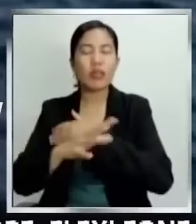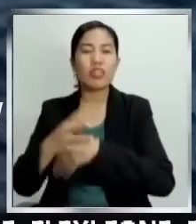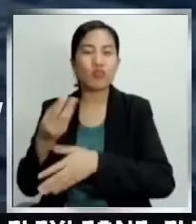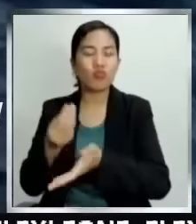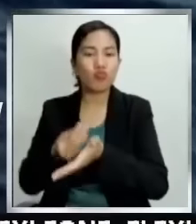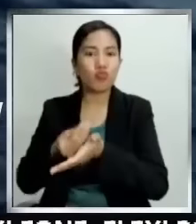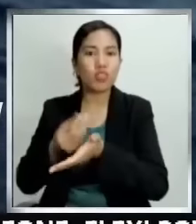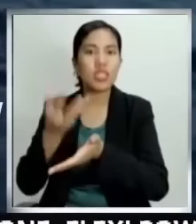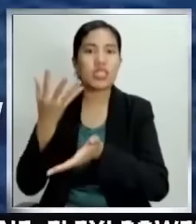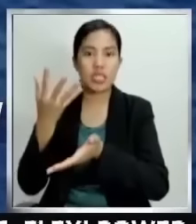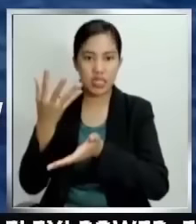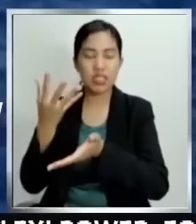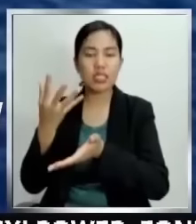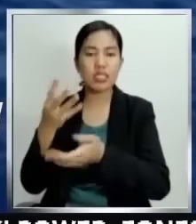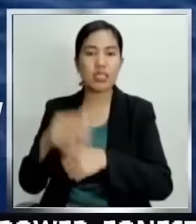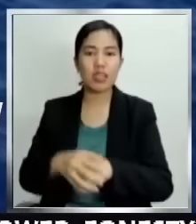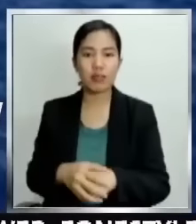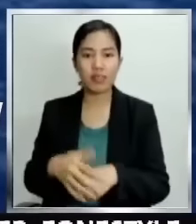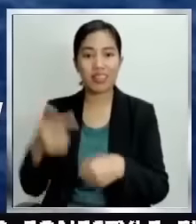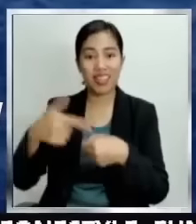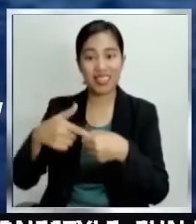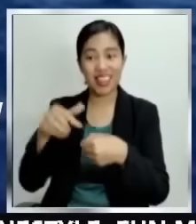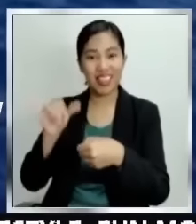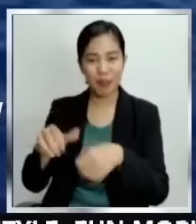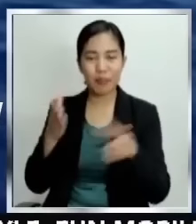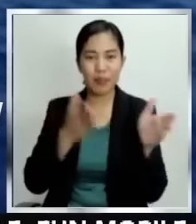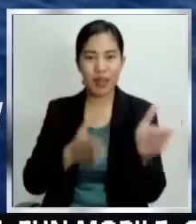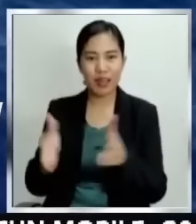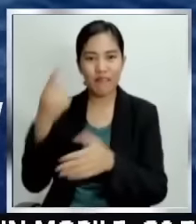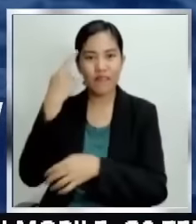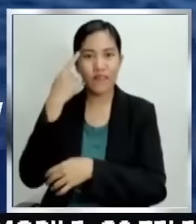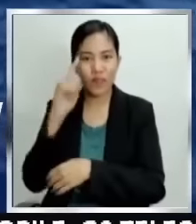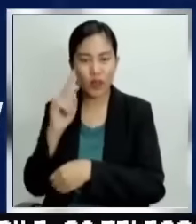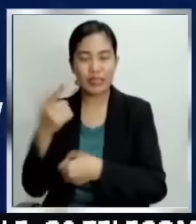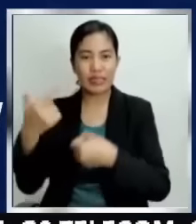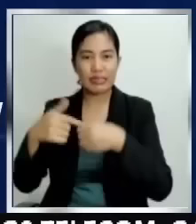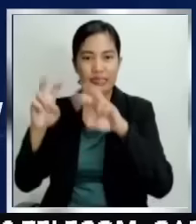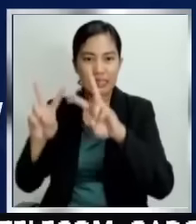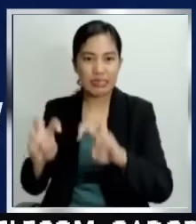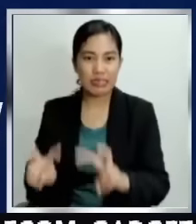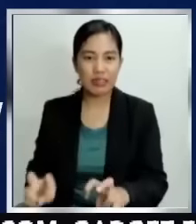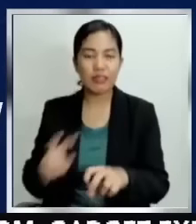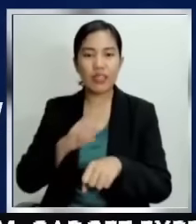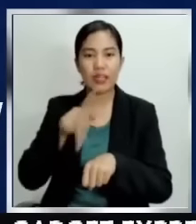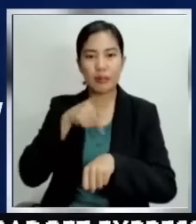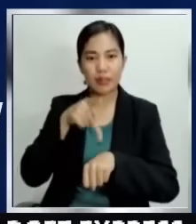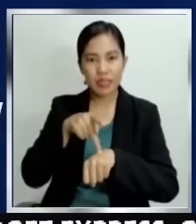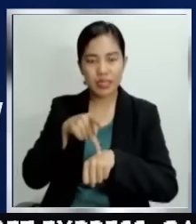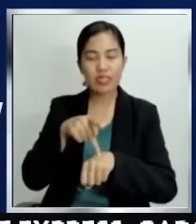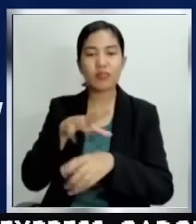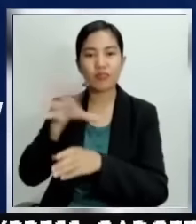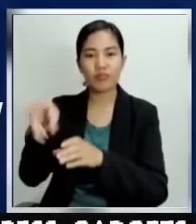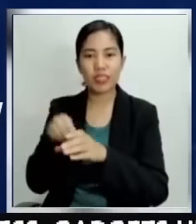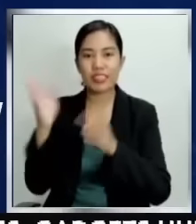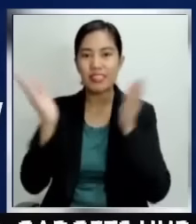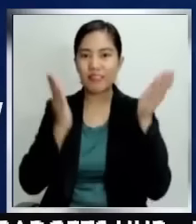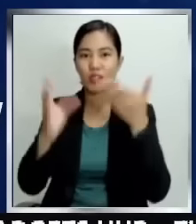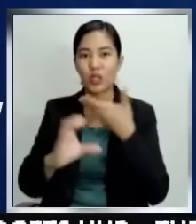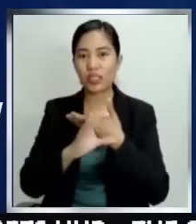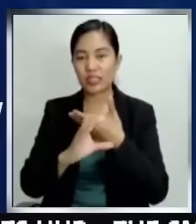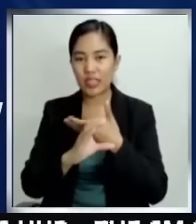sa pinaplanong lugar para sa isang major gas exploration project ng Pilipinas at bahagi ng Service Contract Number 72